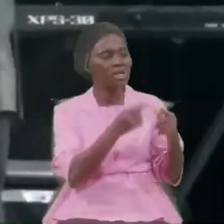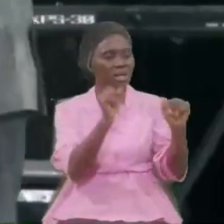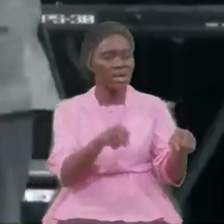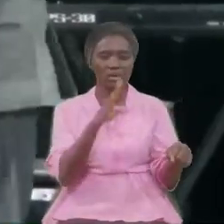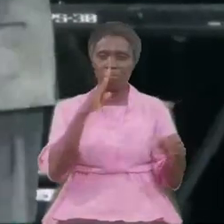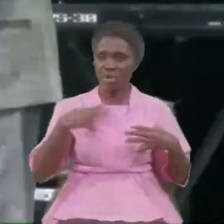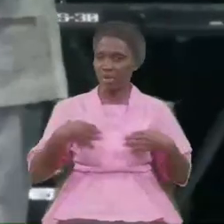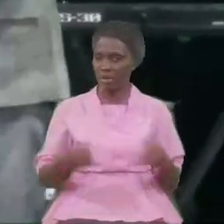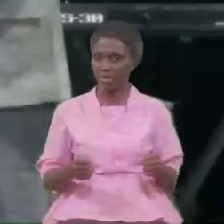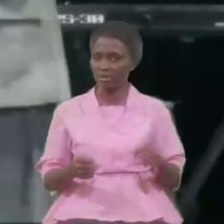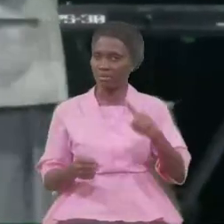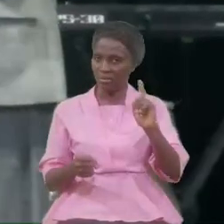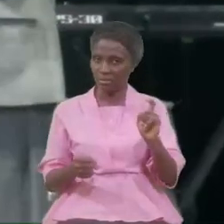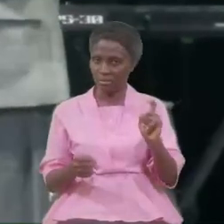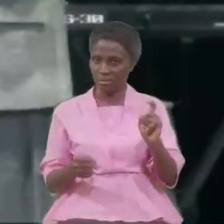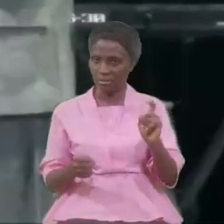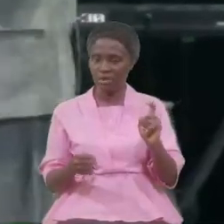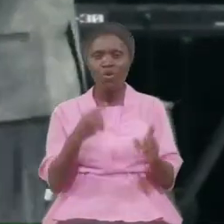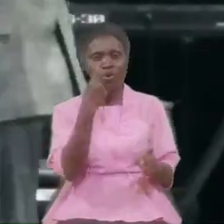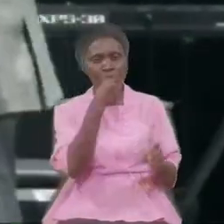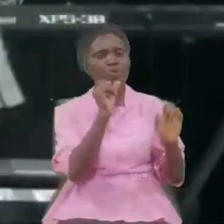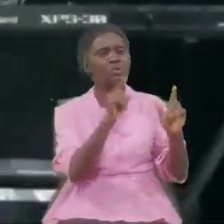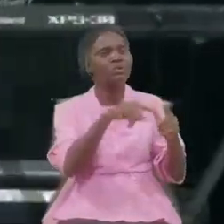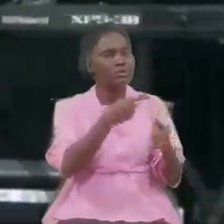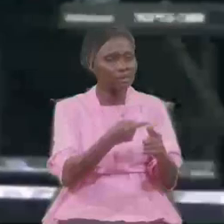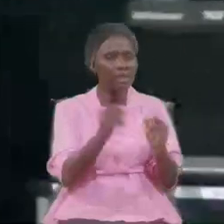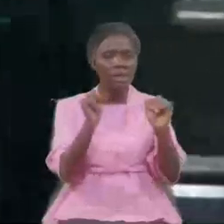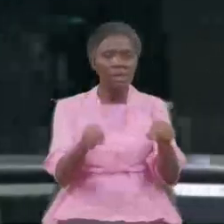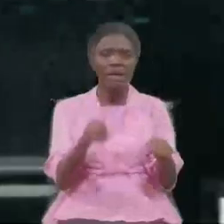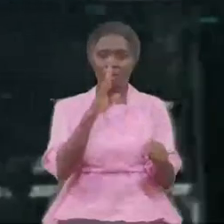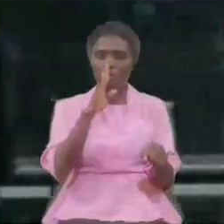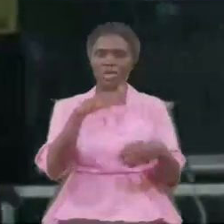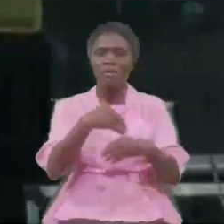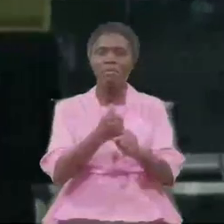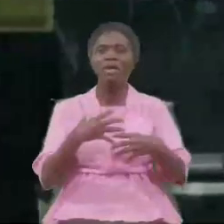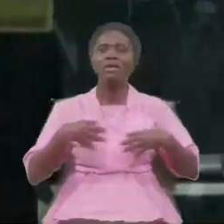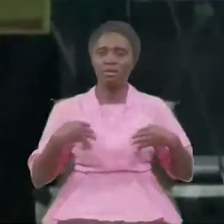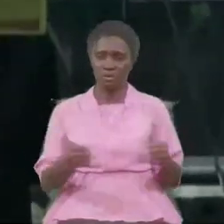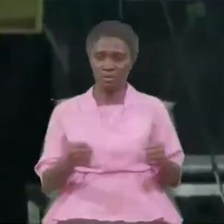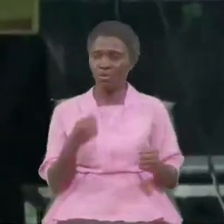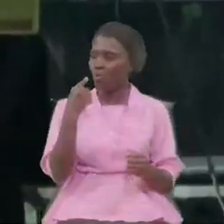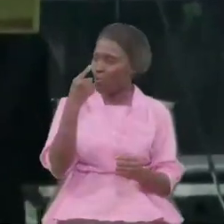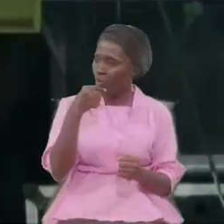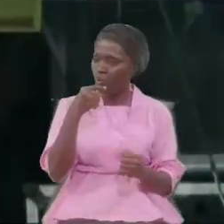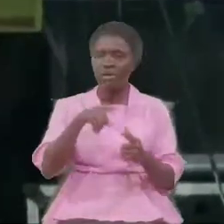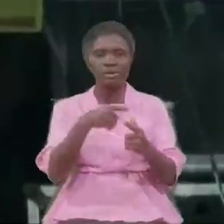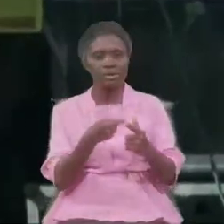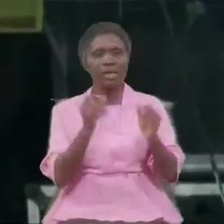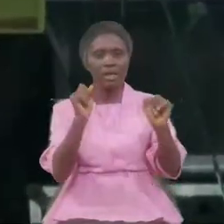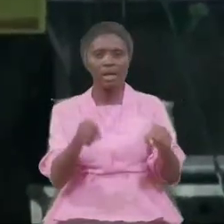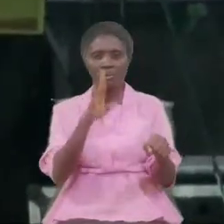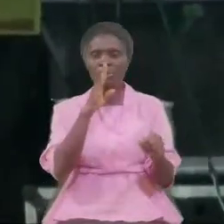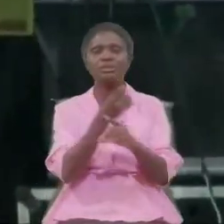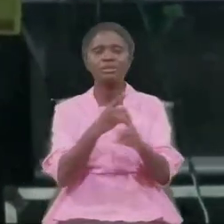Qui peut donc être guéri? Qui peut donc être en bonne santé? Qui peut donc être